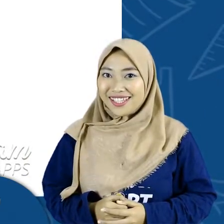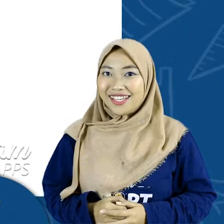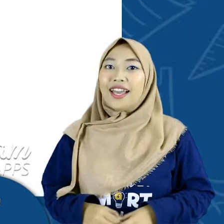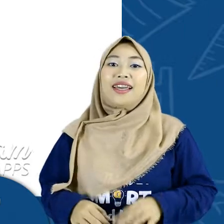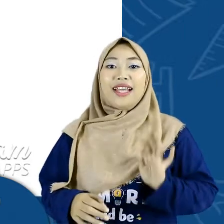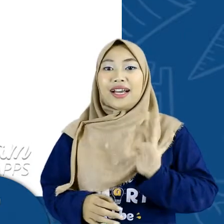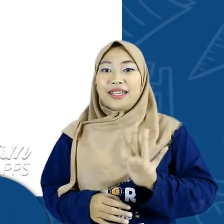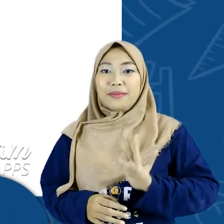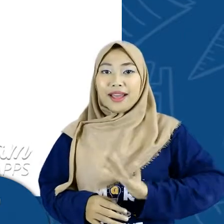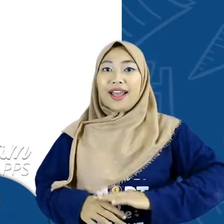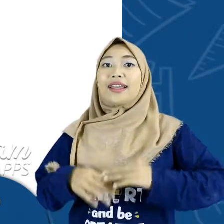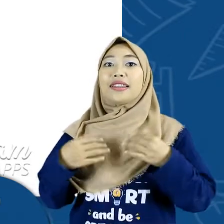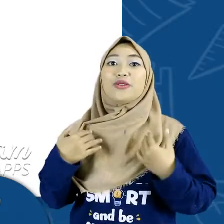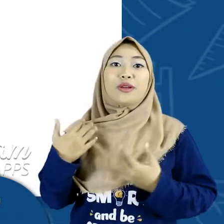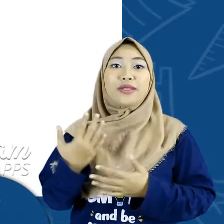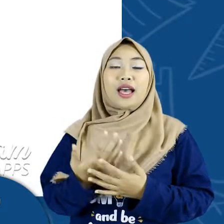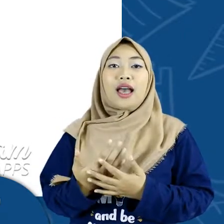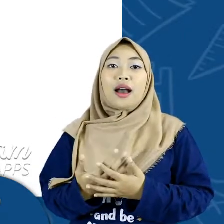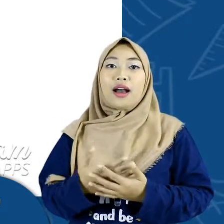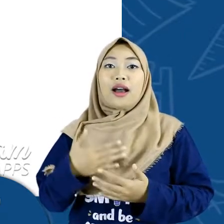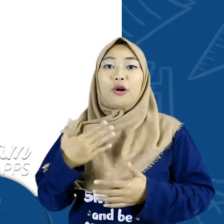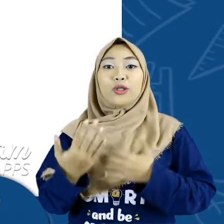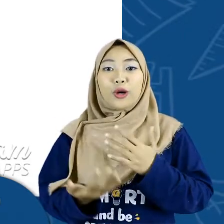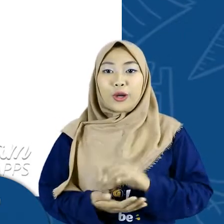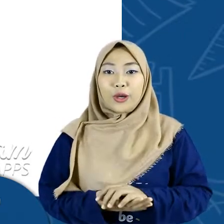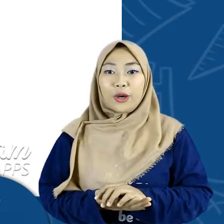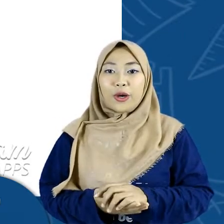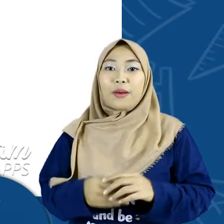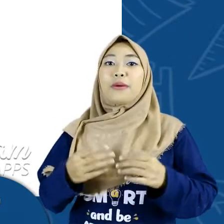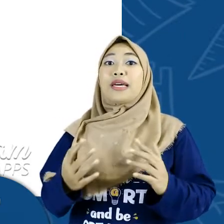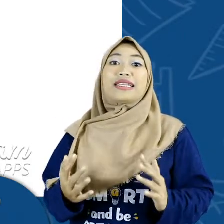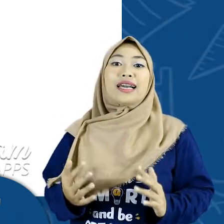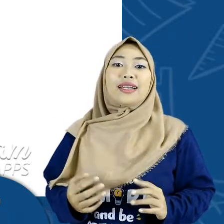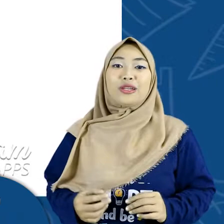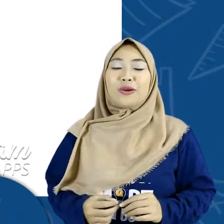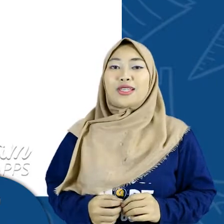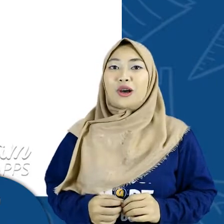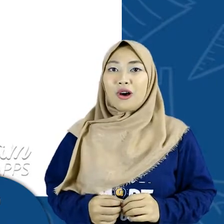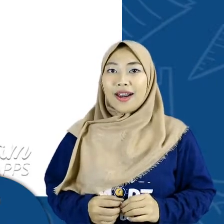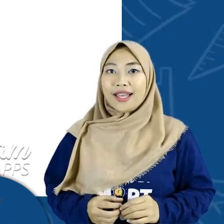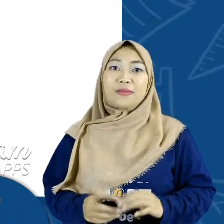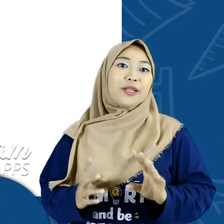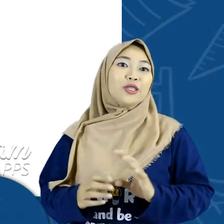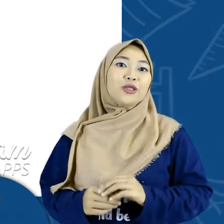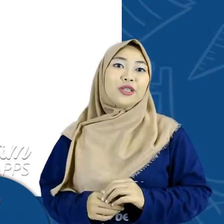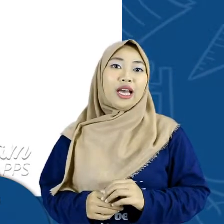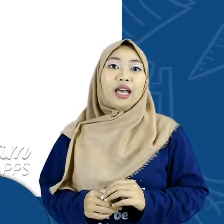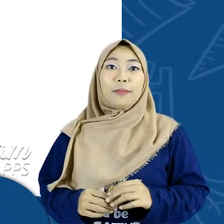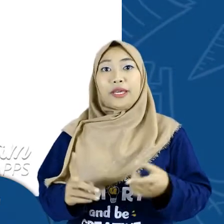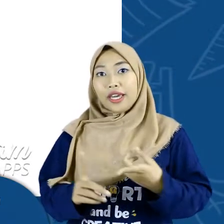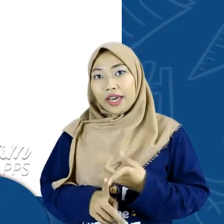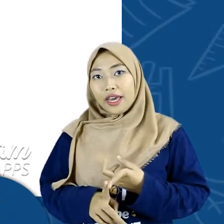berdiskusi. Yang kelima, kita juga bisa gotong royong. Membersihkan lingkungan sekolah seperti